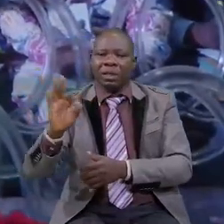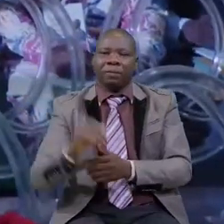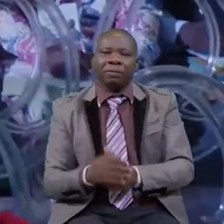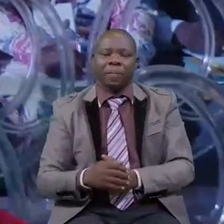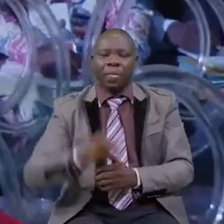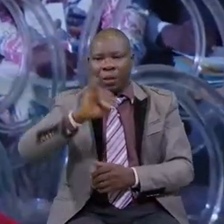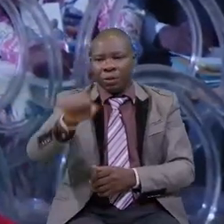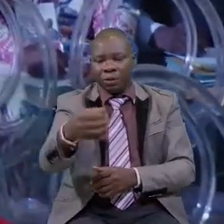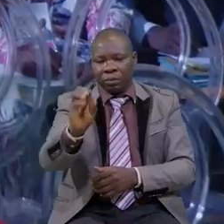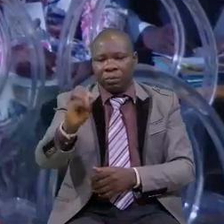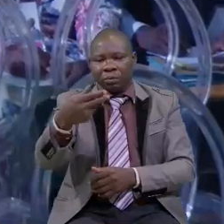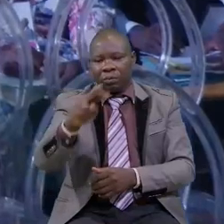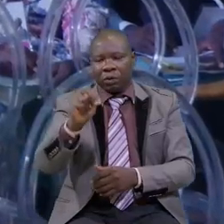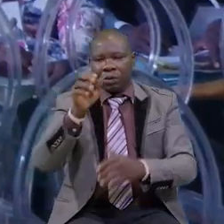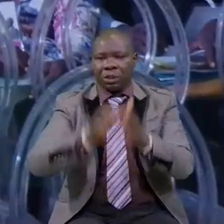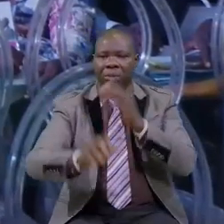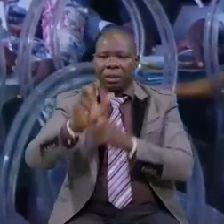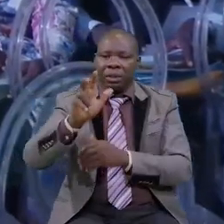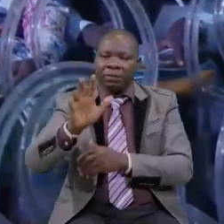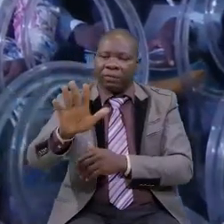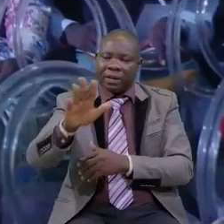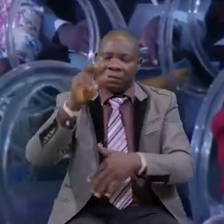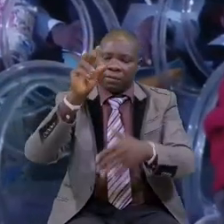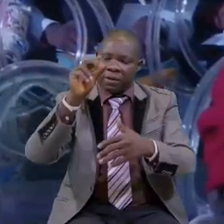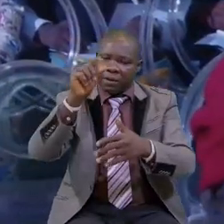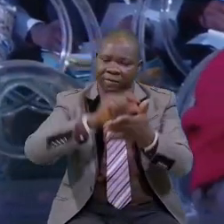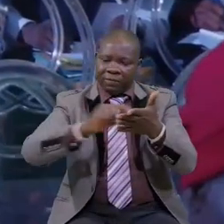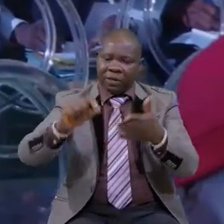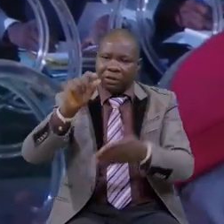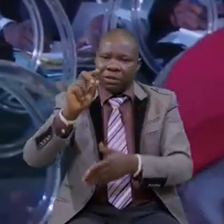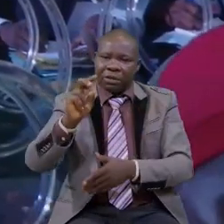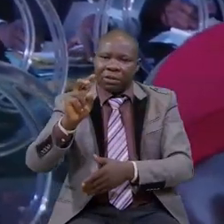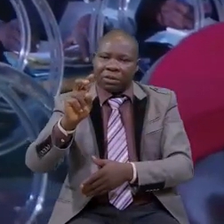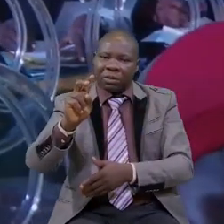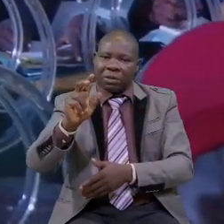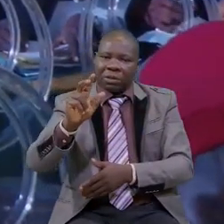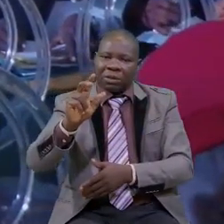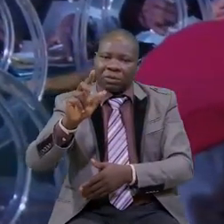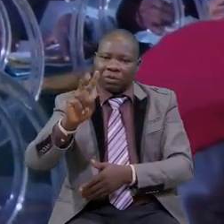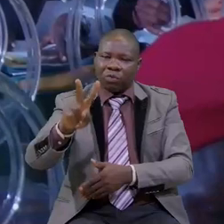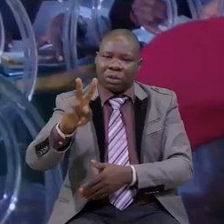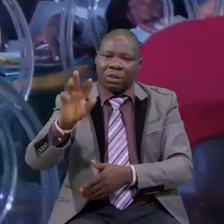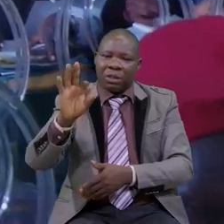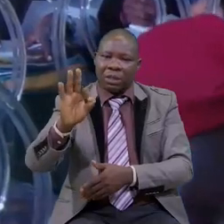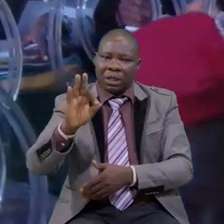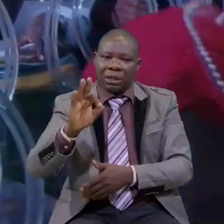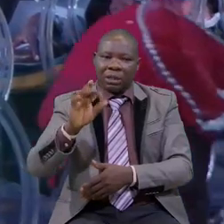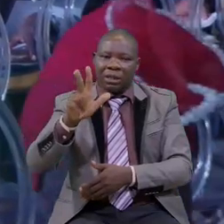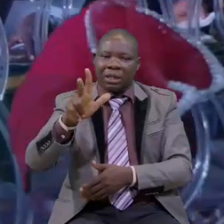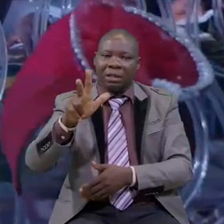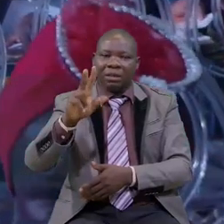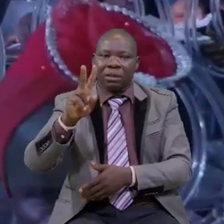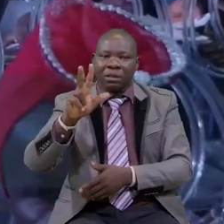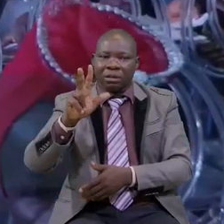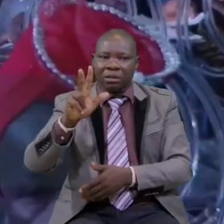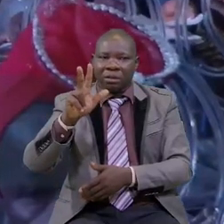chapitre 5, lisons à partir du verset 39. Jean 5, 39. Vous sondez